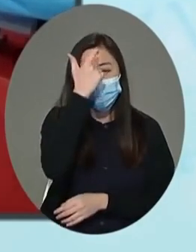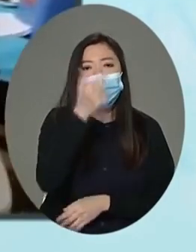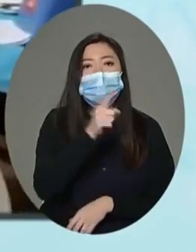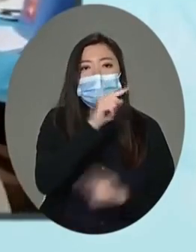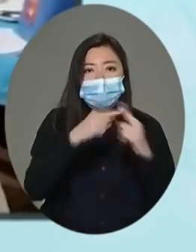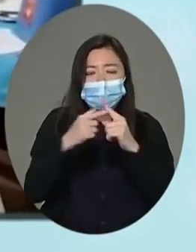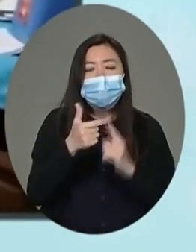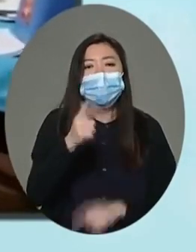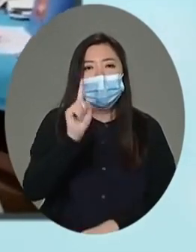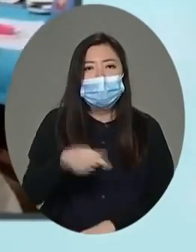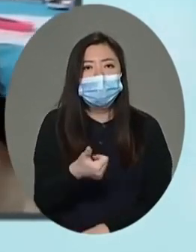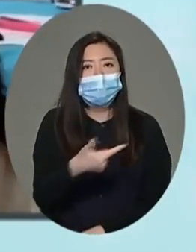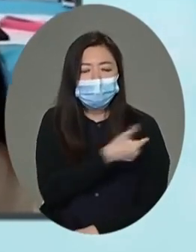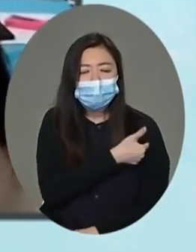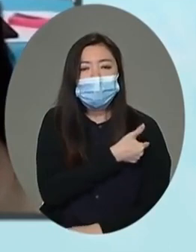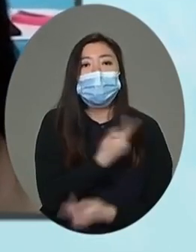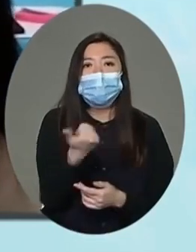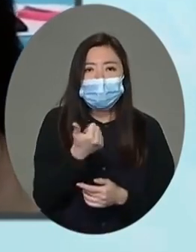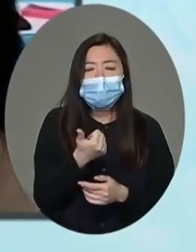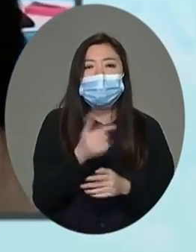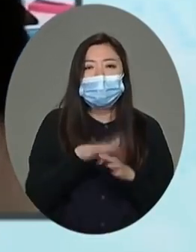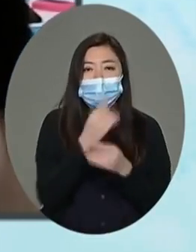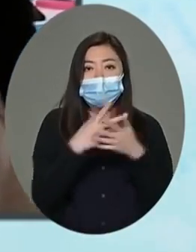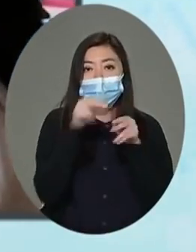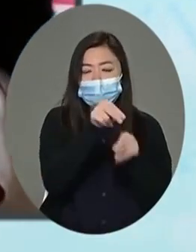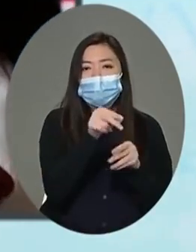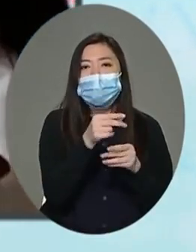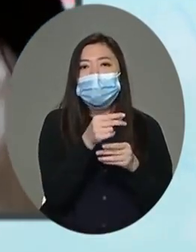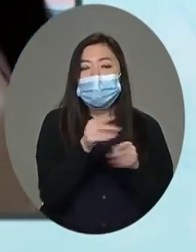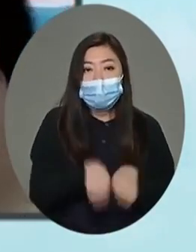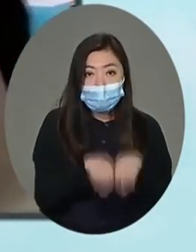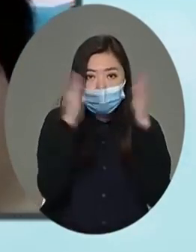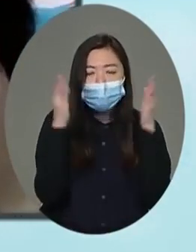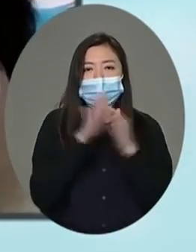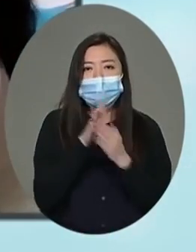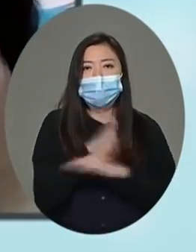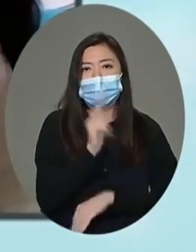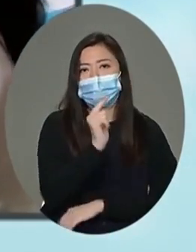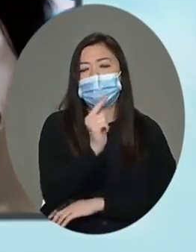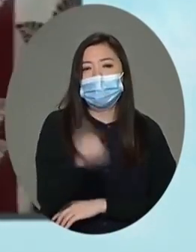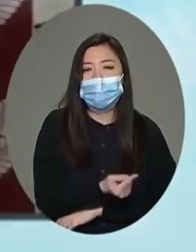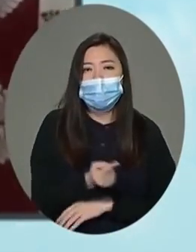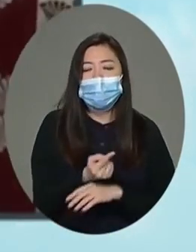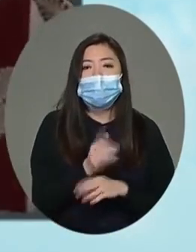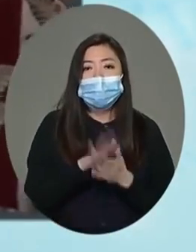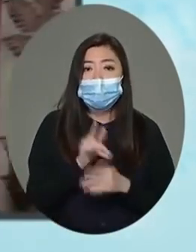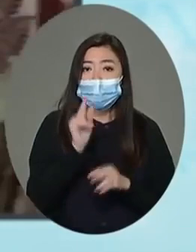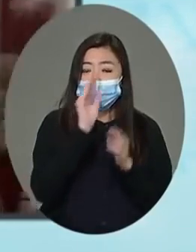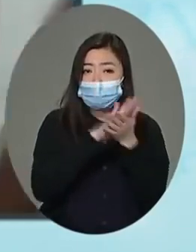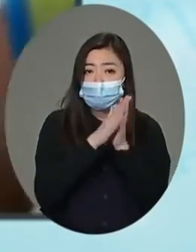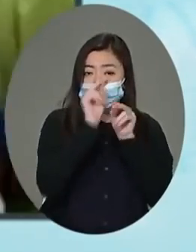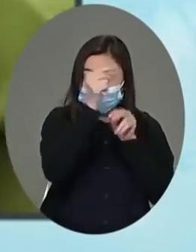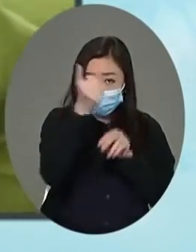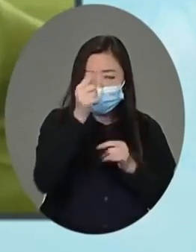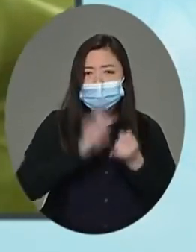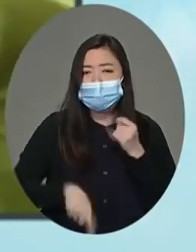都可以接种疫苗。预约系统开放的第一日已经有超过800万人预约，不过就算预约到都未